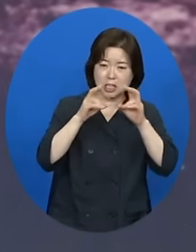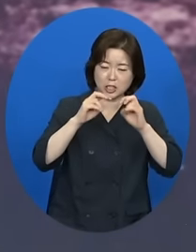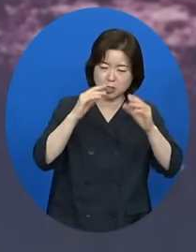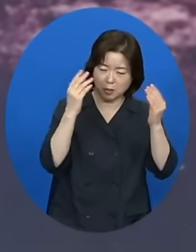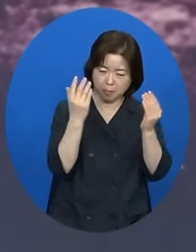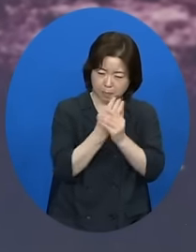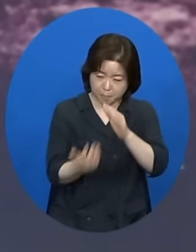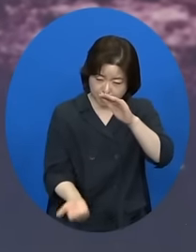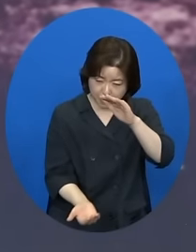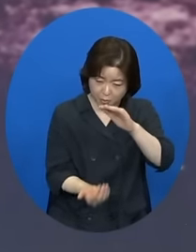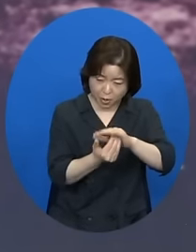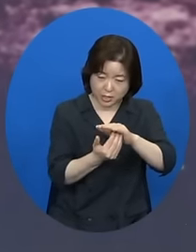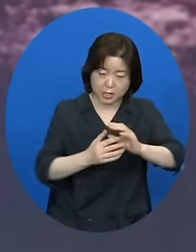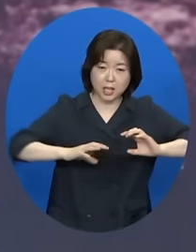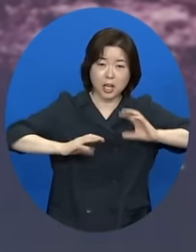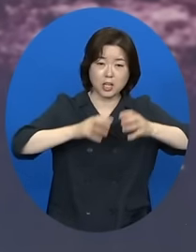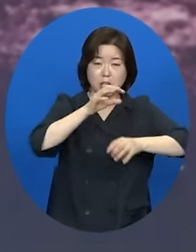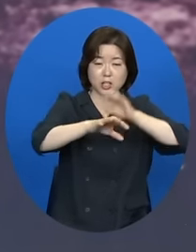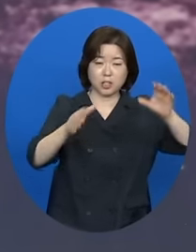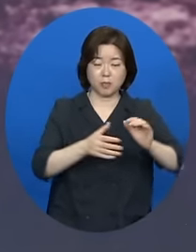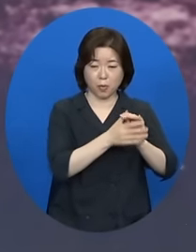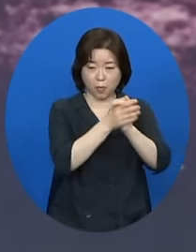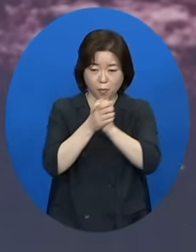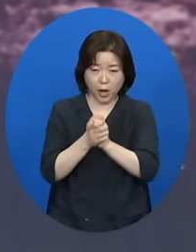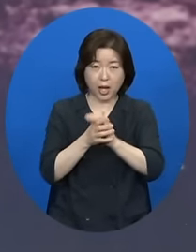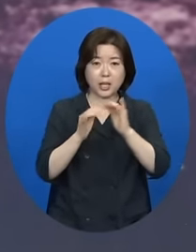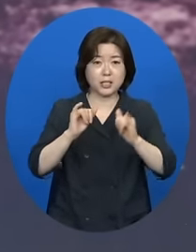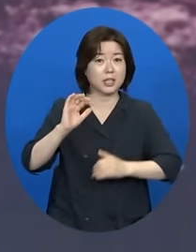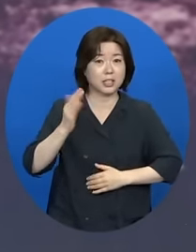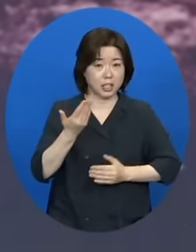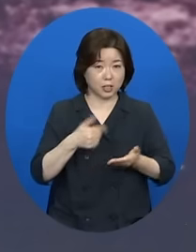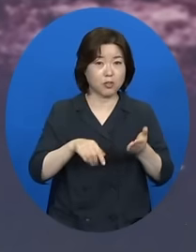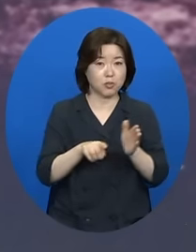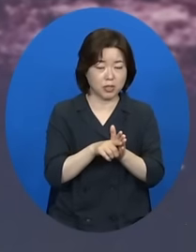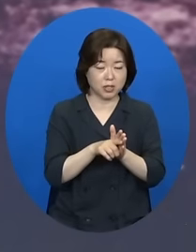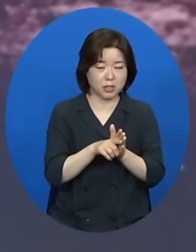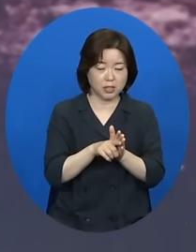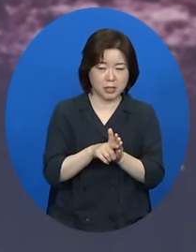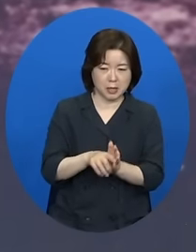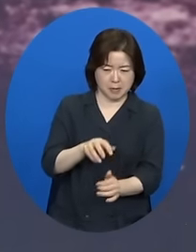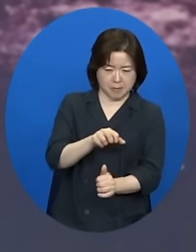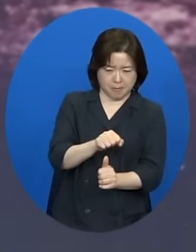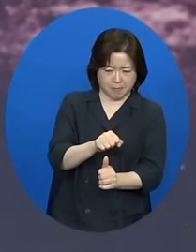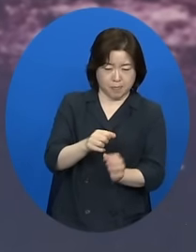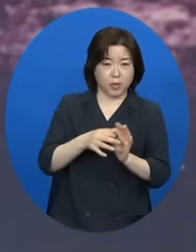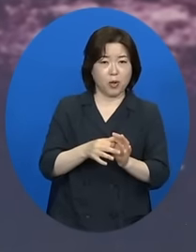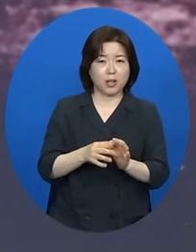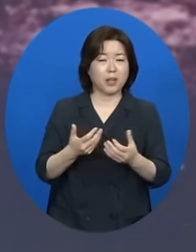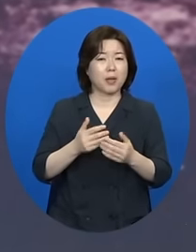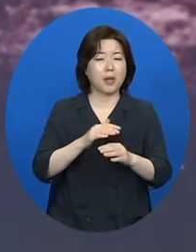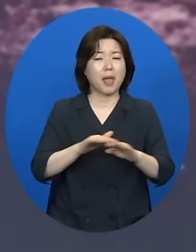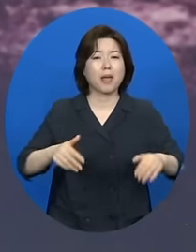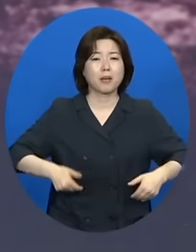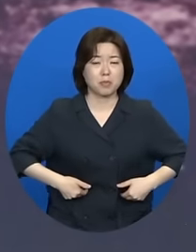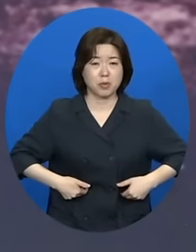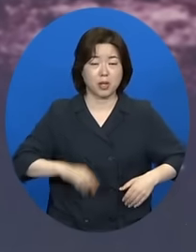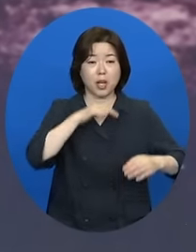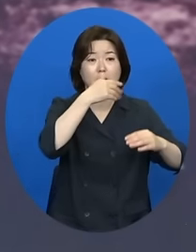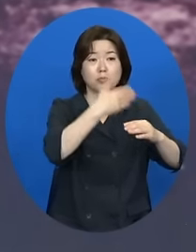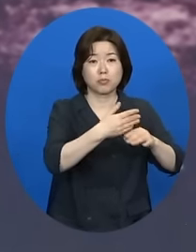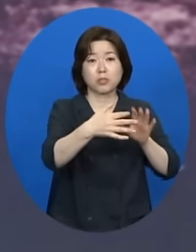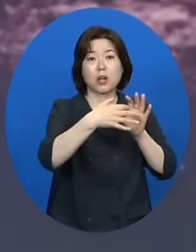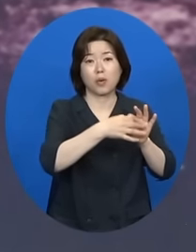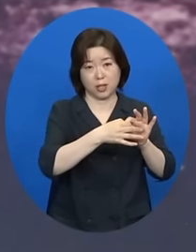완성을 위한 열방의 화해자가 되려면 묶인 관계가 풀려야 됩니다. 가장 먼저는 뭐겠습니까? 북한과의